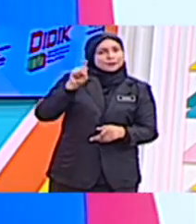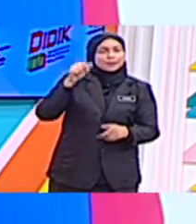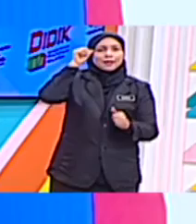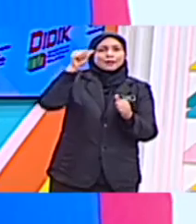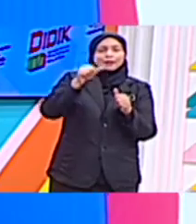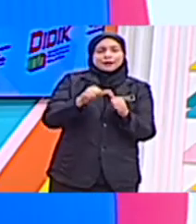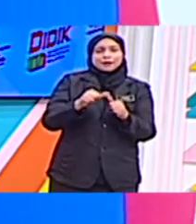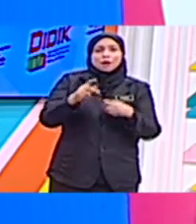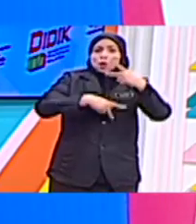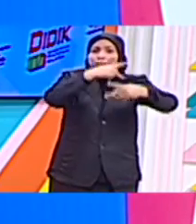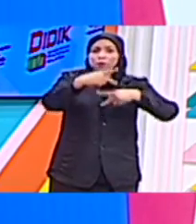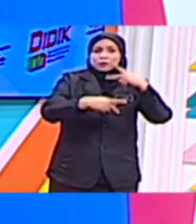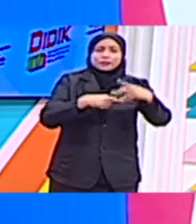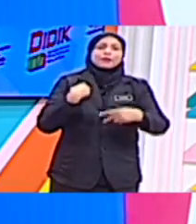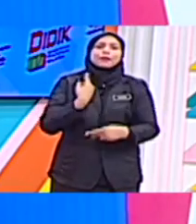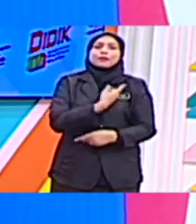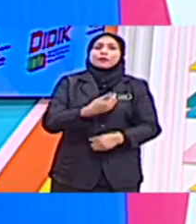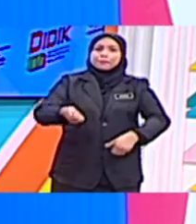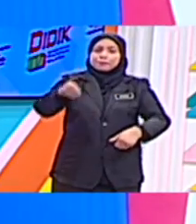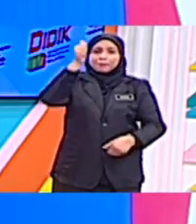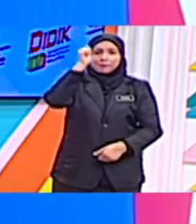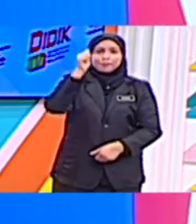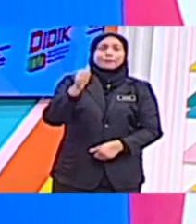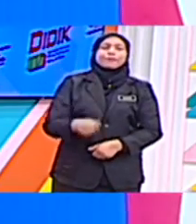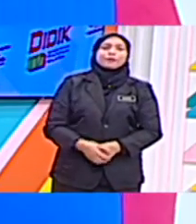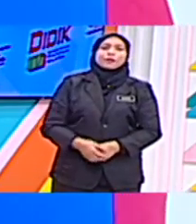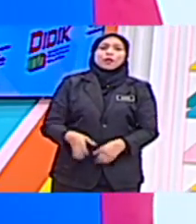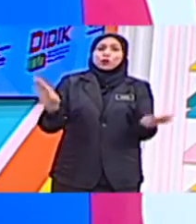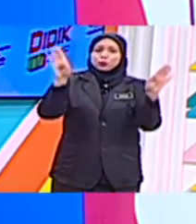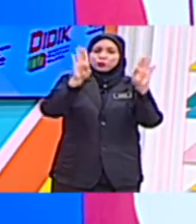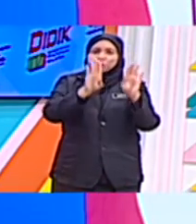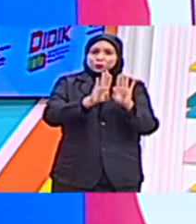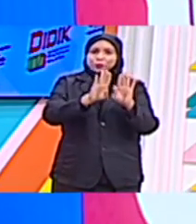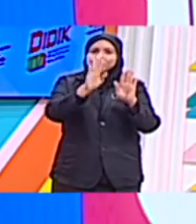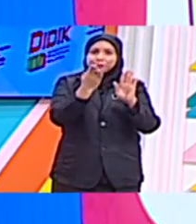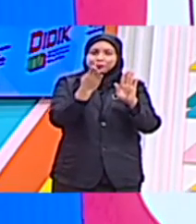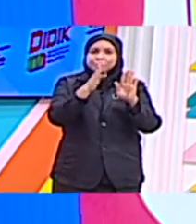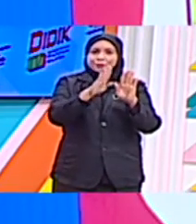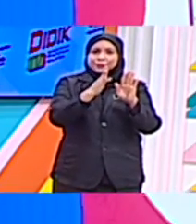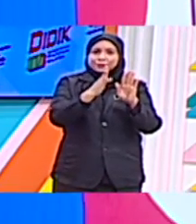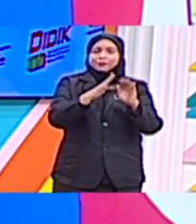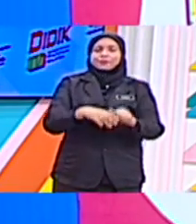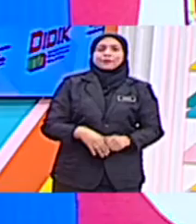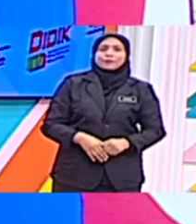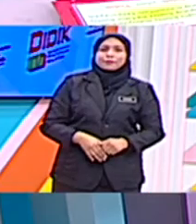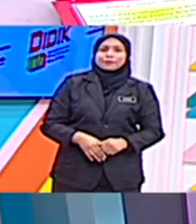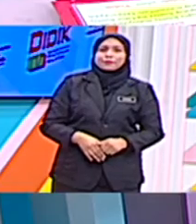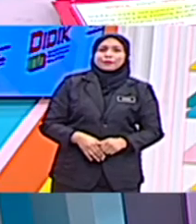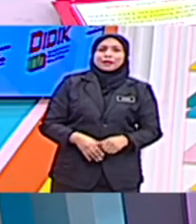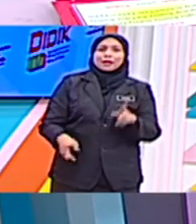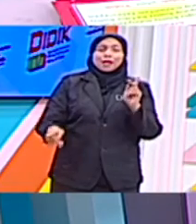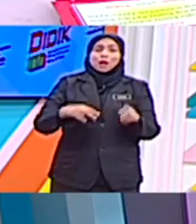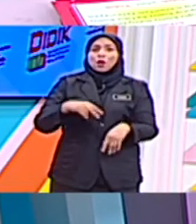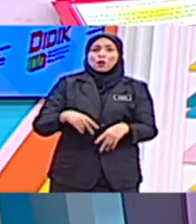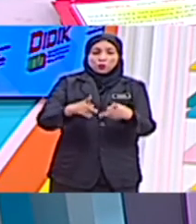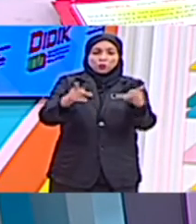proses kita mandi ke kan. Ha, kalau pergi mandi tutuplah pintu bilik air atau mandi kolam renang. Ha, kalau mandi kolam renang